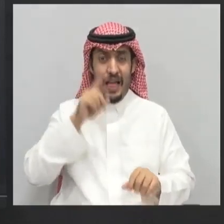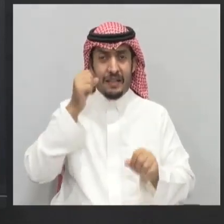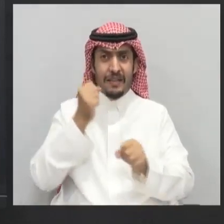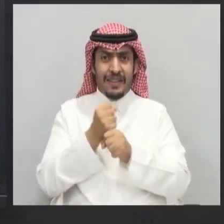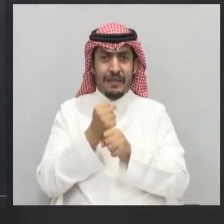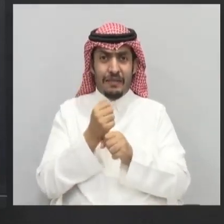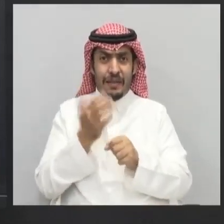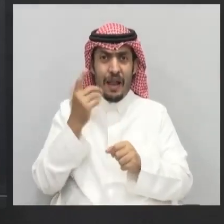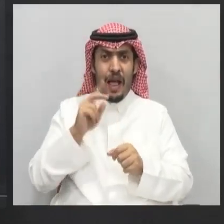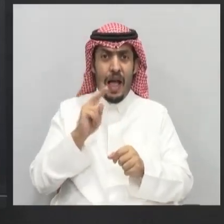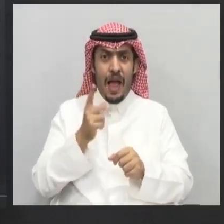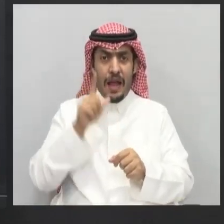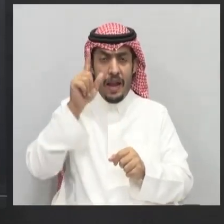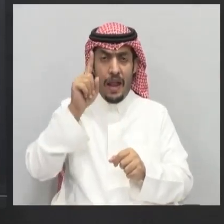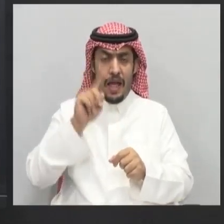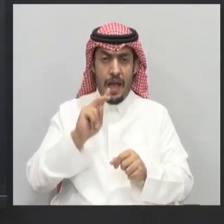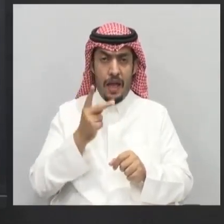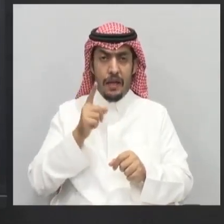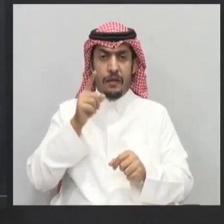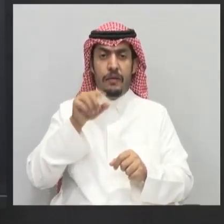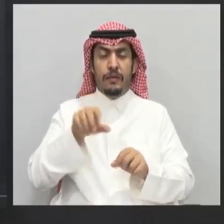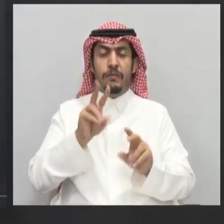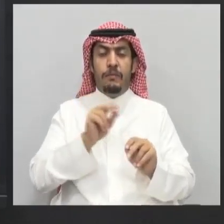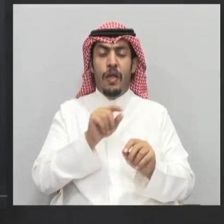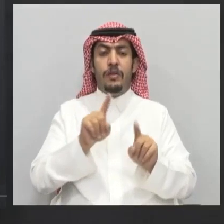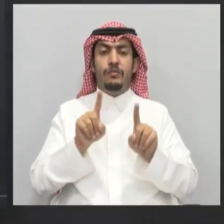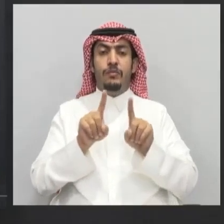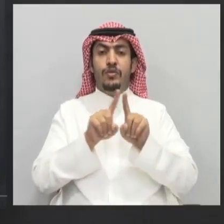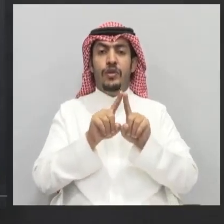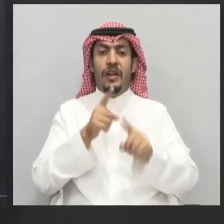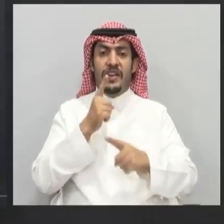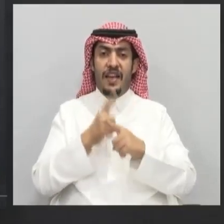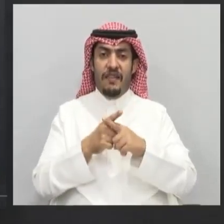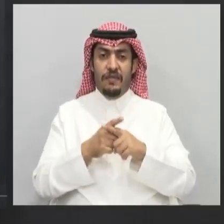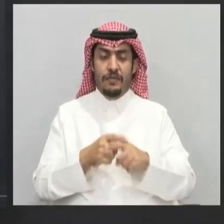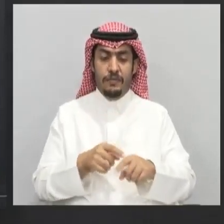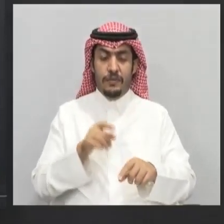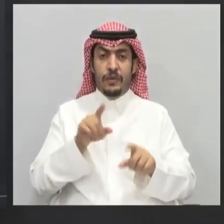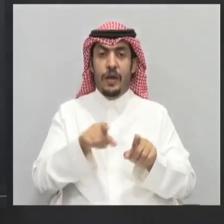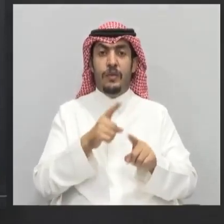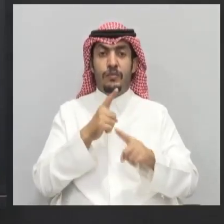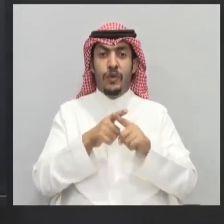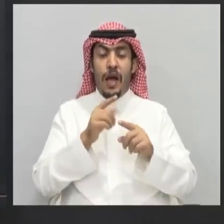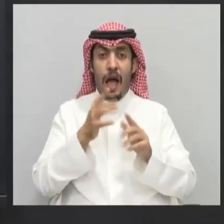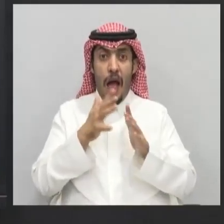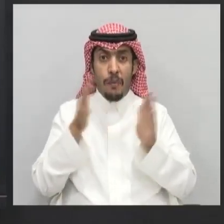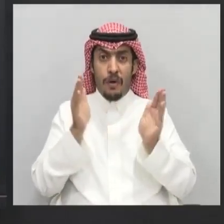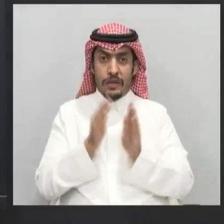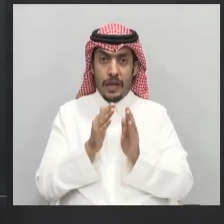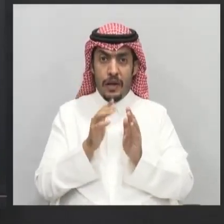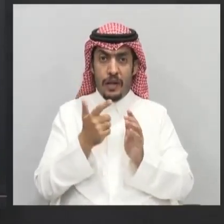من هذه العبادات لغير الله فهو مشرك كافر وشركه اصغر ام